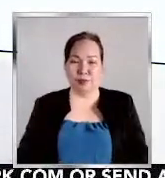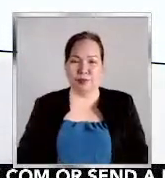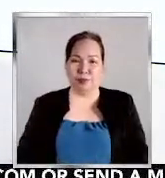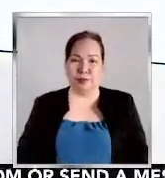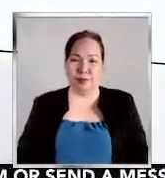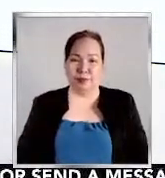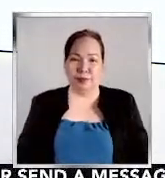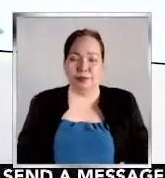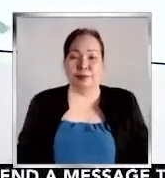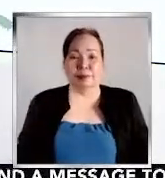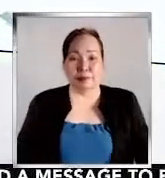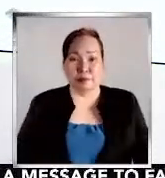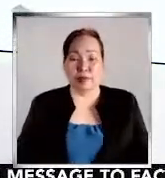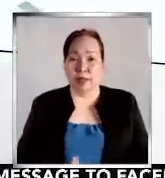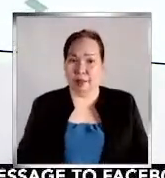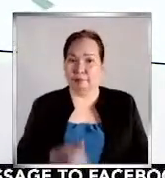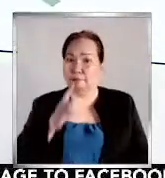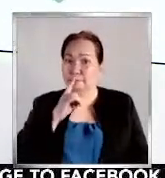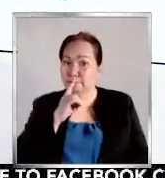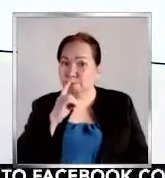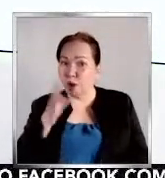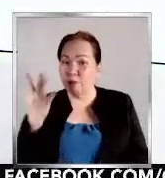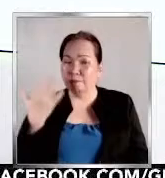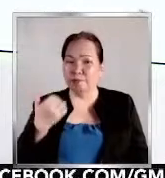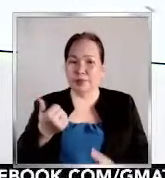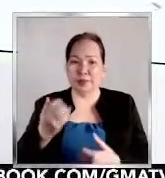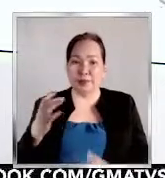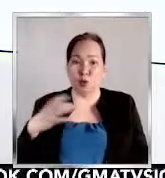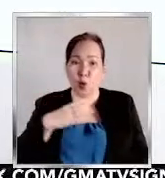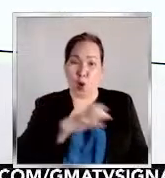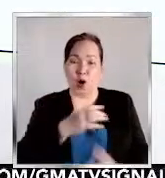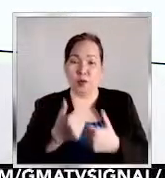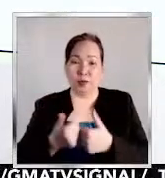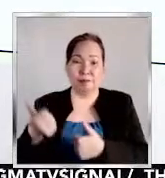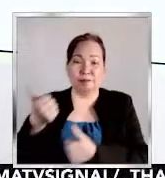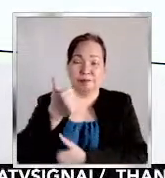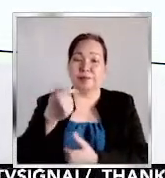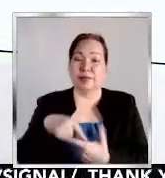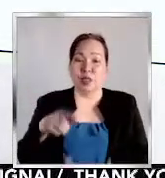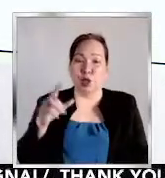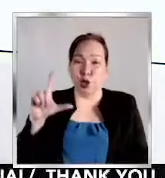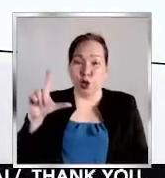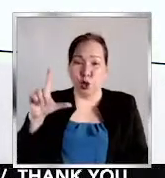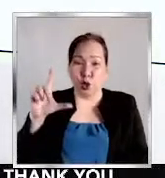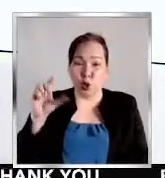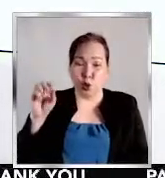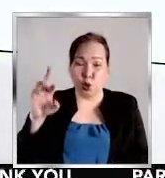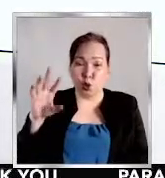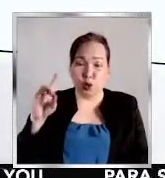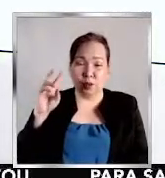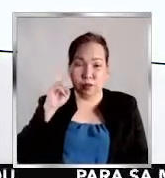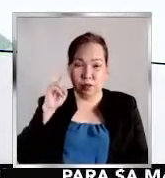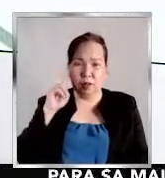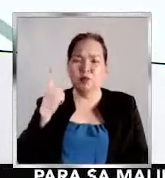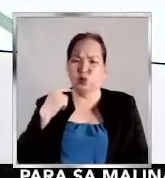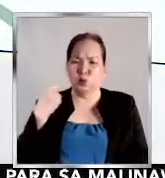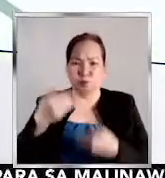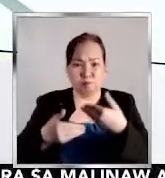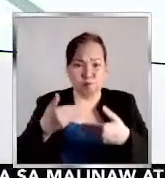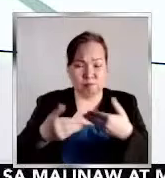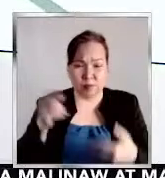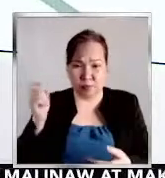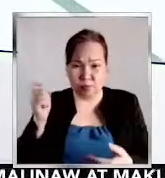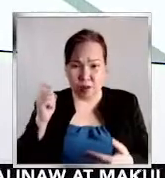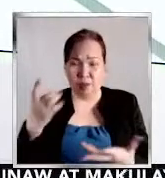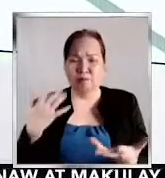Nangako si House Speaker Lord Alan Velasco na magiging mabilis, transparent at credible ang canvassing ng mga boto para sa Pangulo at pangalawang